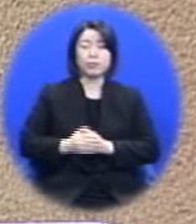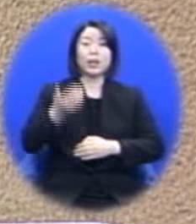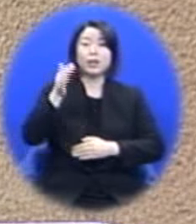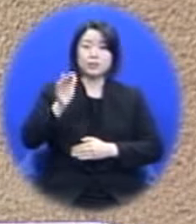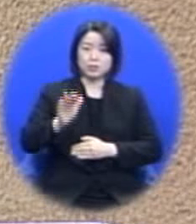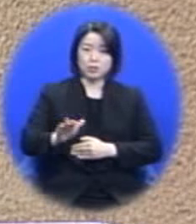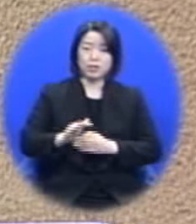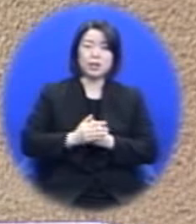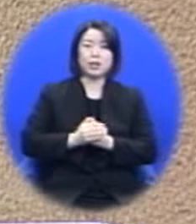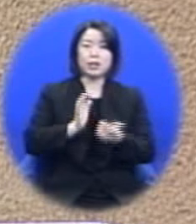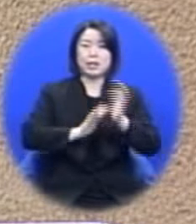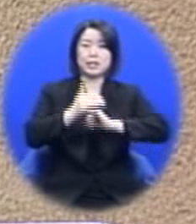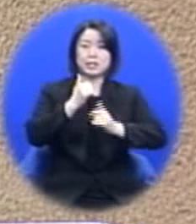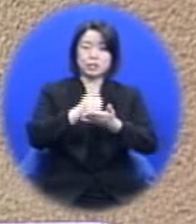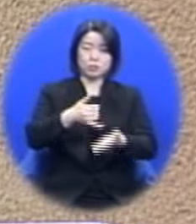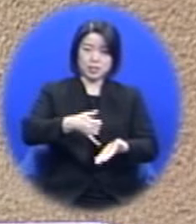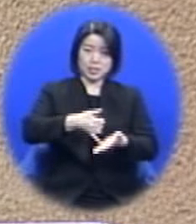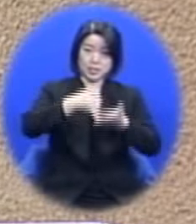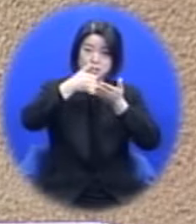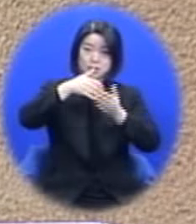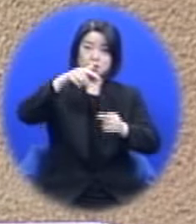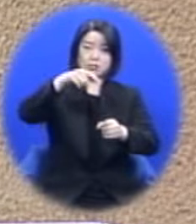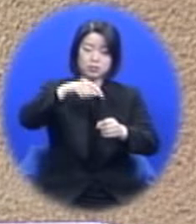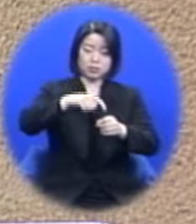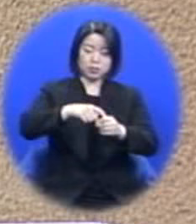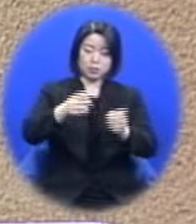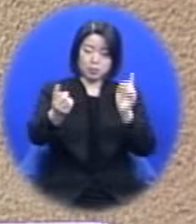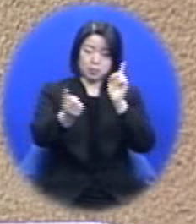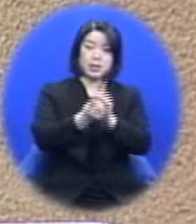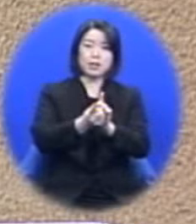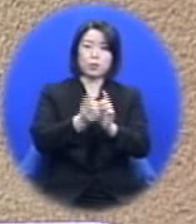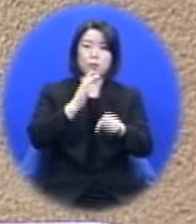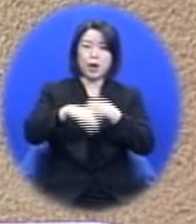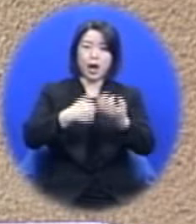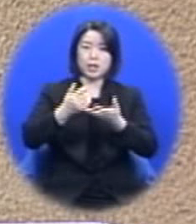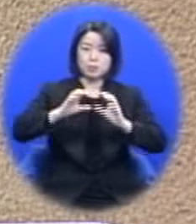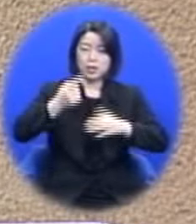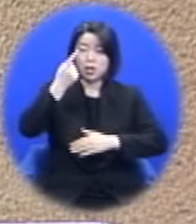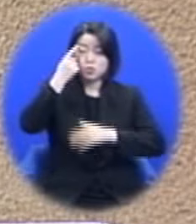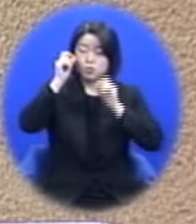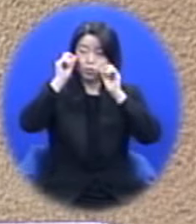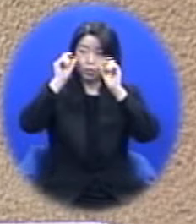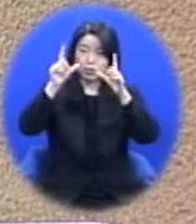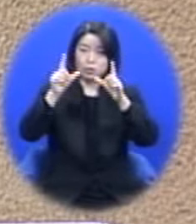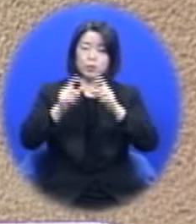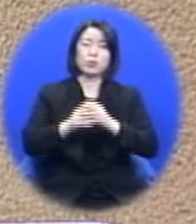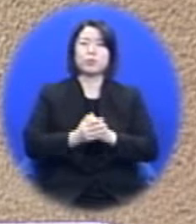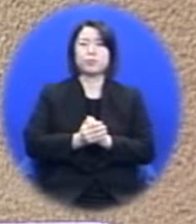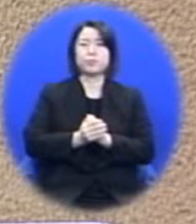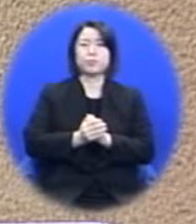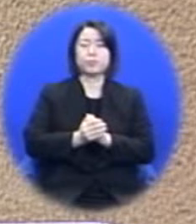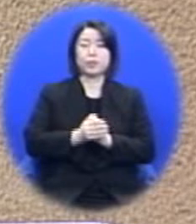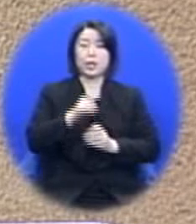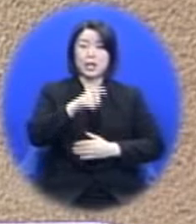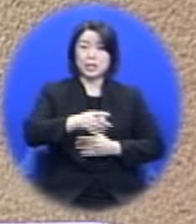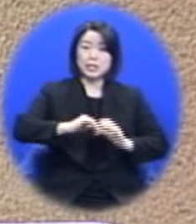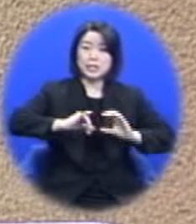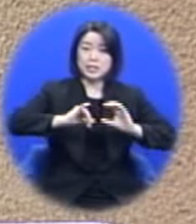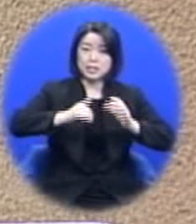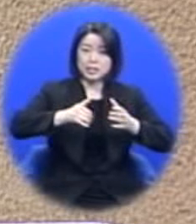그런데 예수님을 인격적으로 만나고 하나님의 나라의 눈이 뜨이고 이